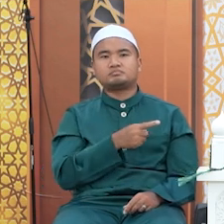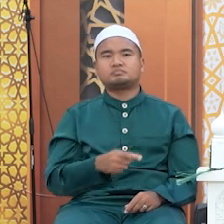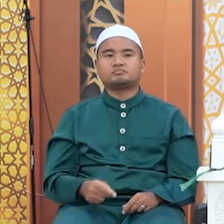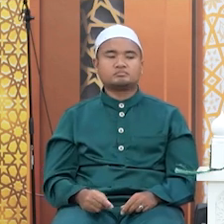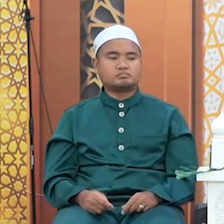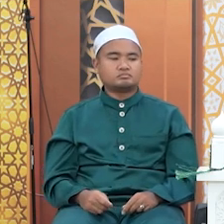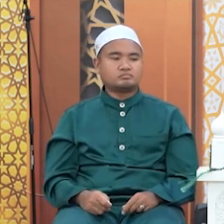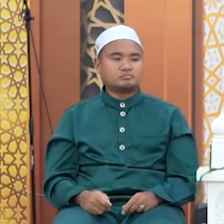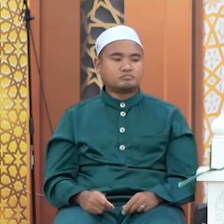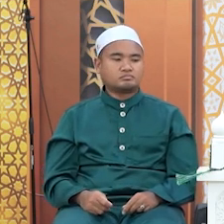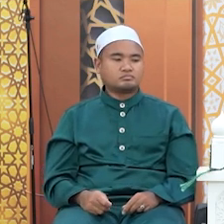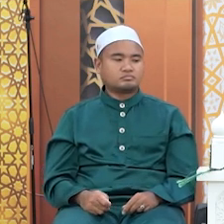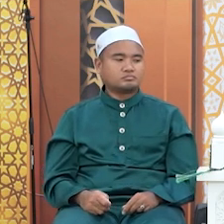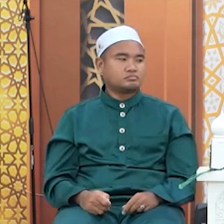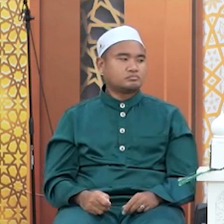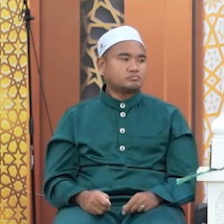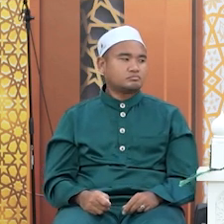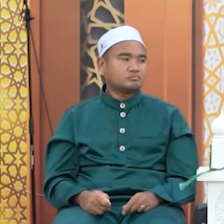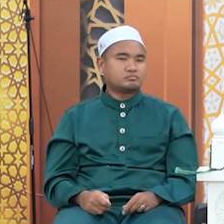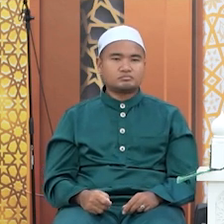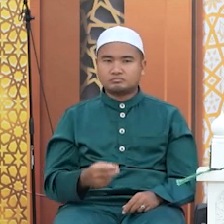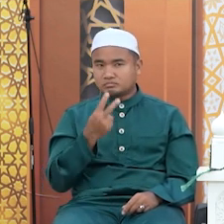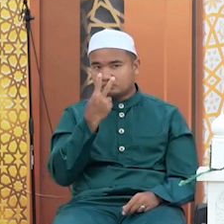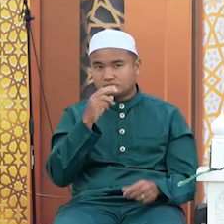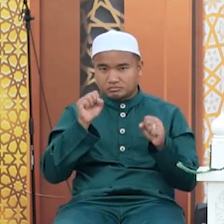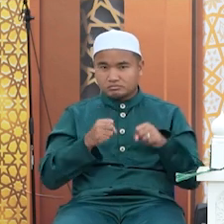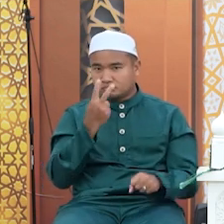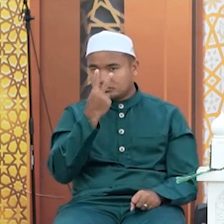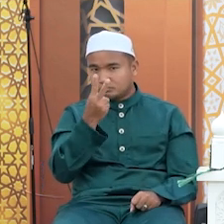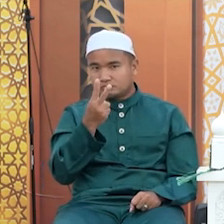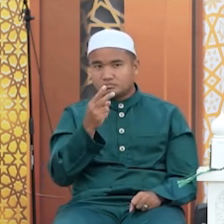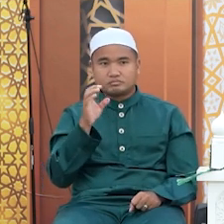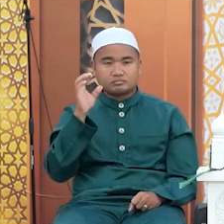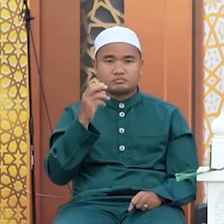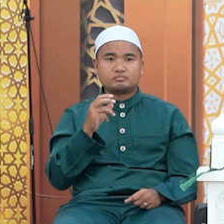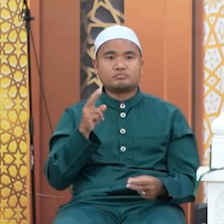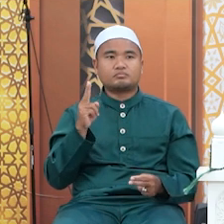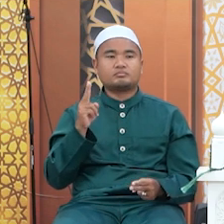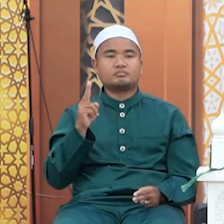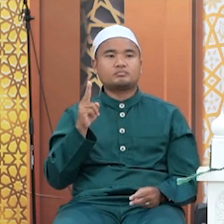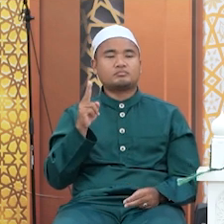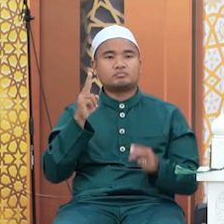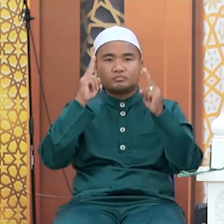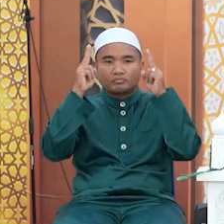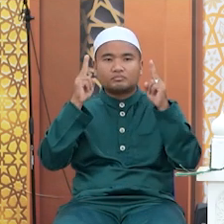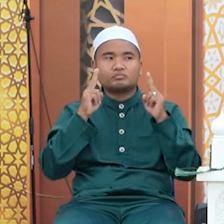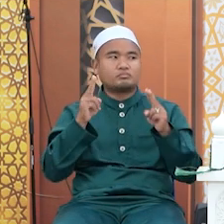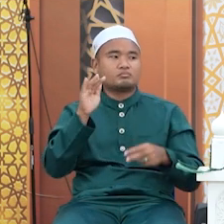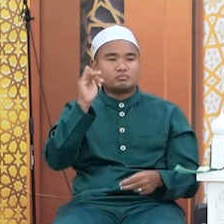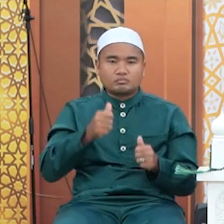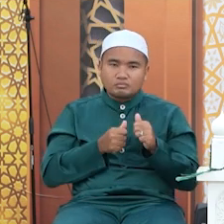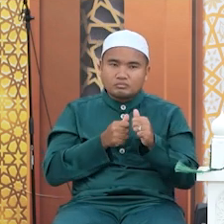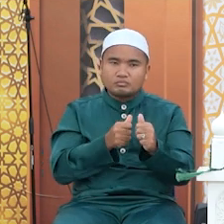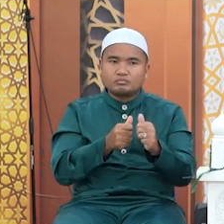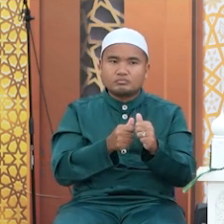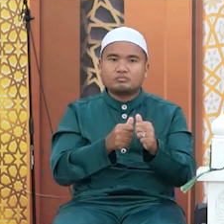hak ni. Nak tengok perangai para ulama yang cuba ikut jejak Nabi saya sebut dalam buku Syekh Muhammad Mithwalli Syahrawi,